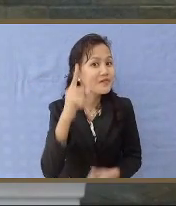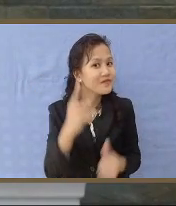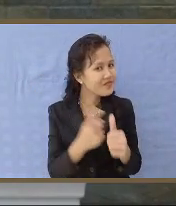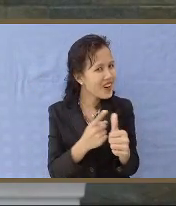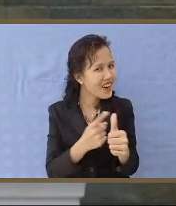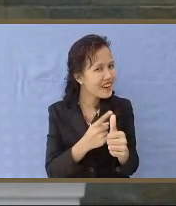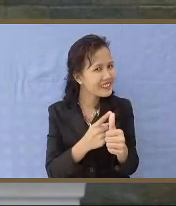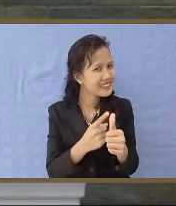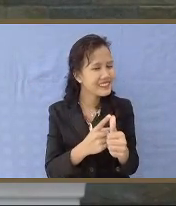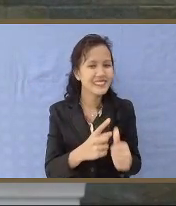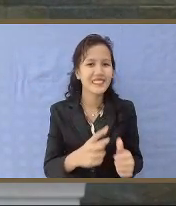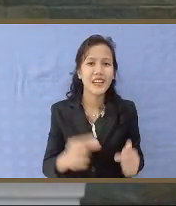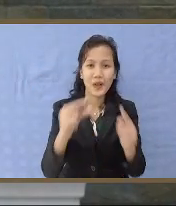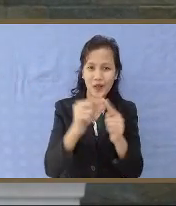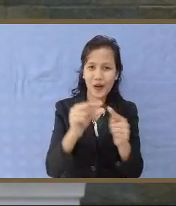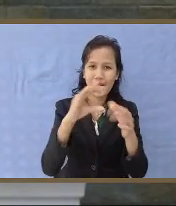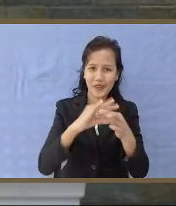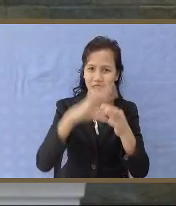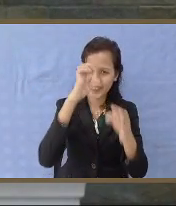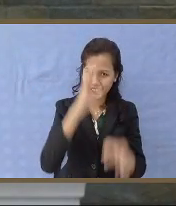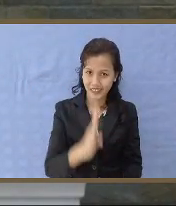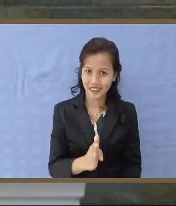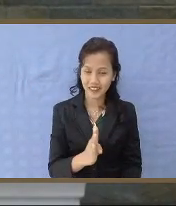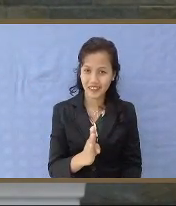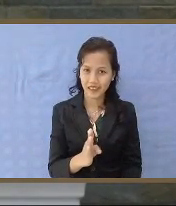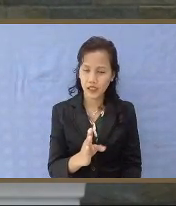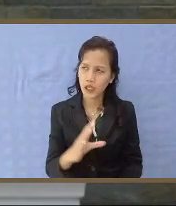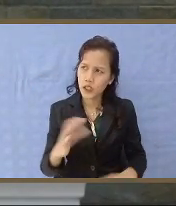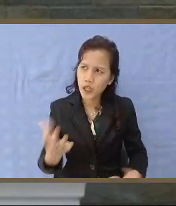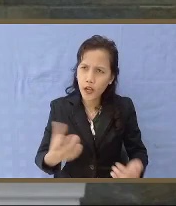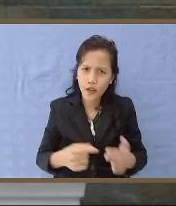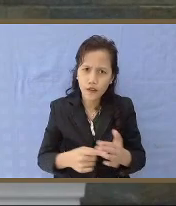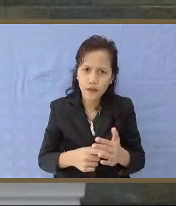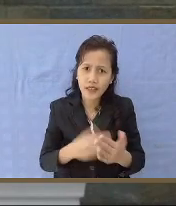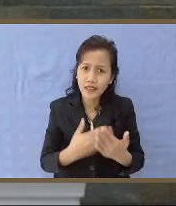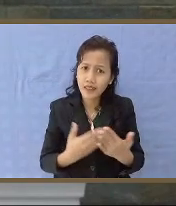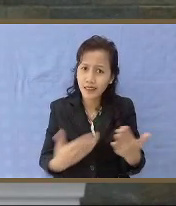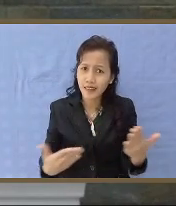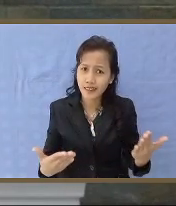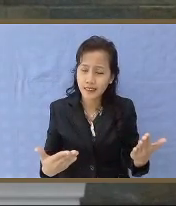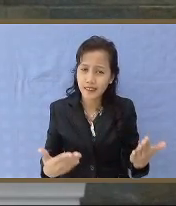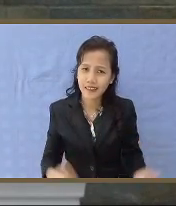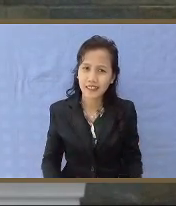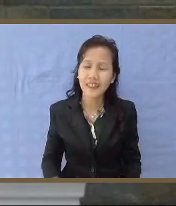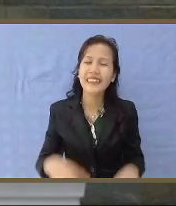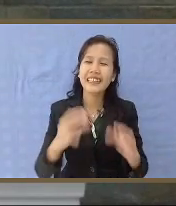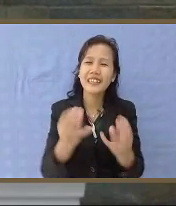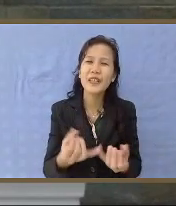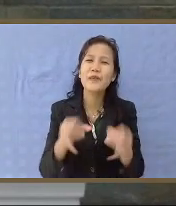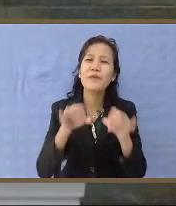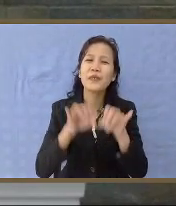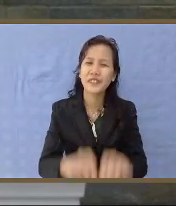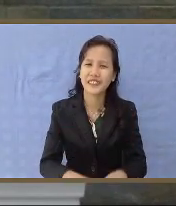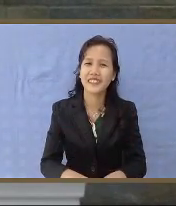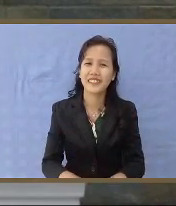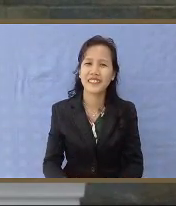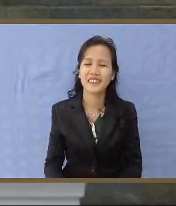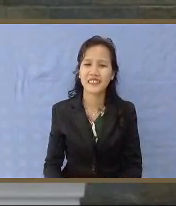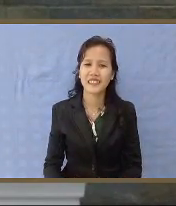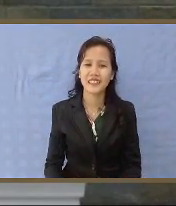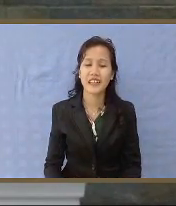Alright, here's the thing. importante po ito. So mapapansin nyo,